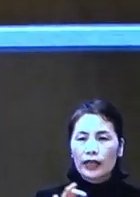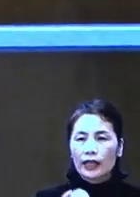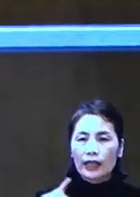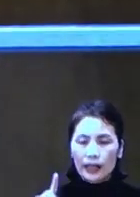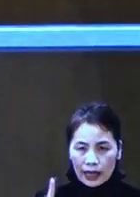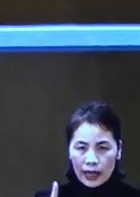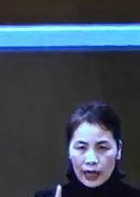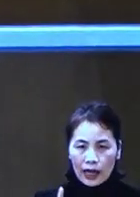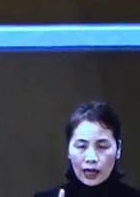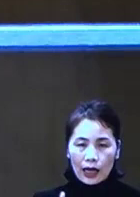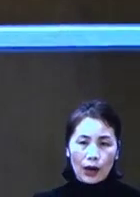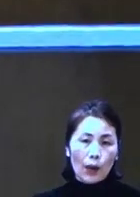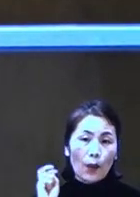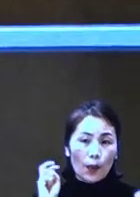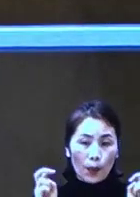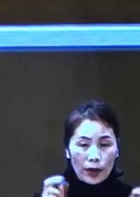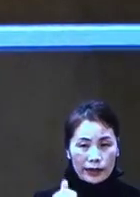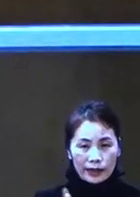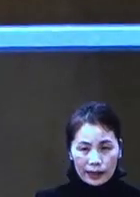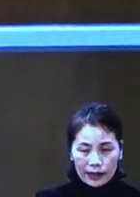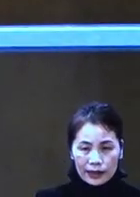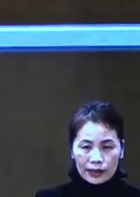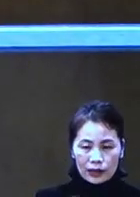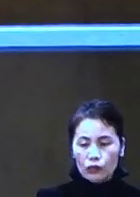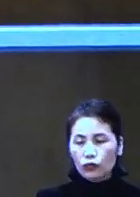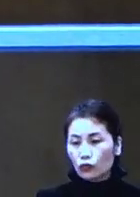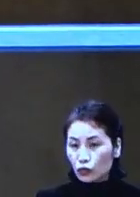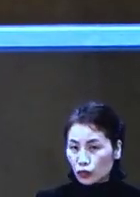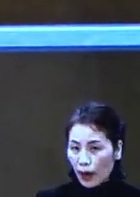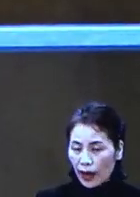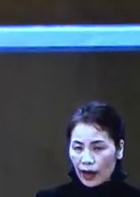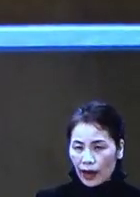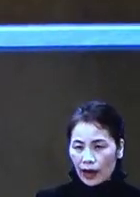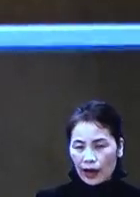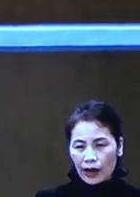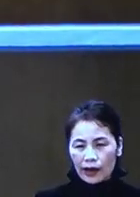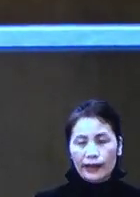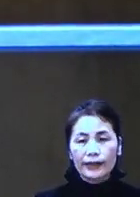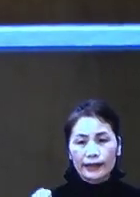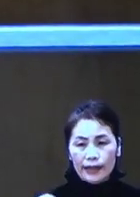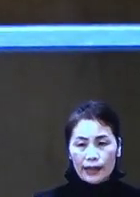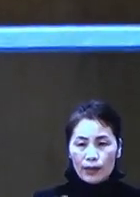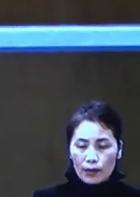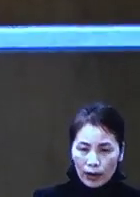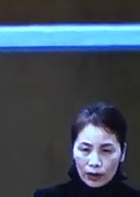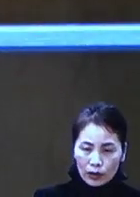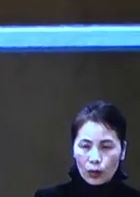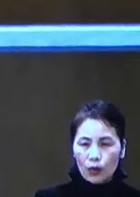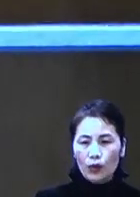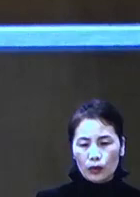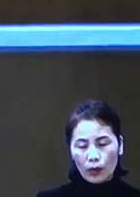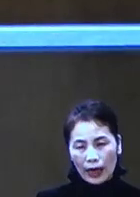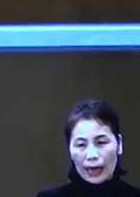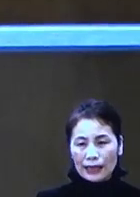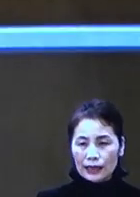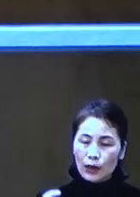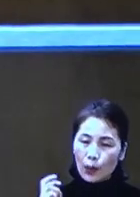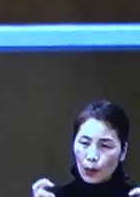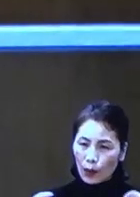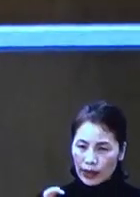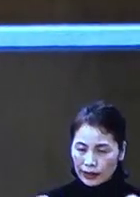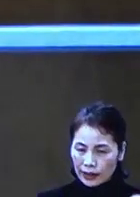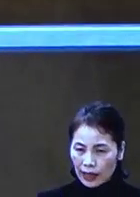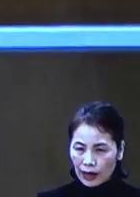김동연 지사의 덕수산구 출신 후배가 대표이사 직무대행을 하고 그 후배 역시 같은 회사 출신의